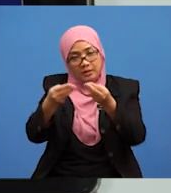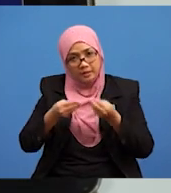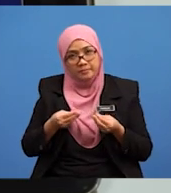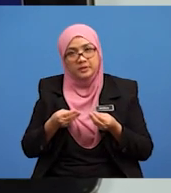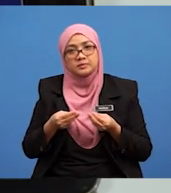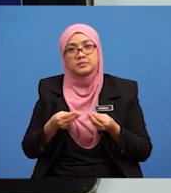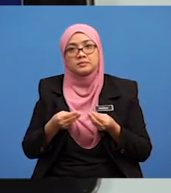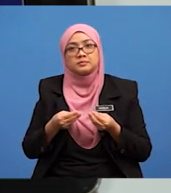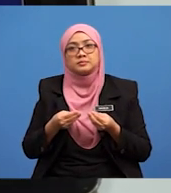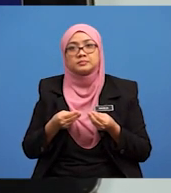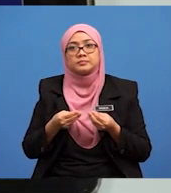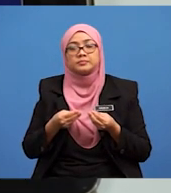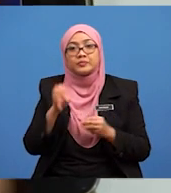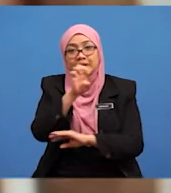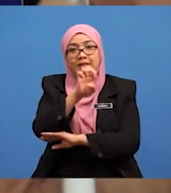terima